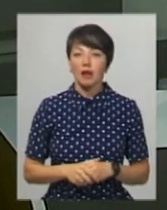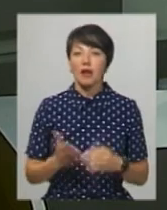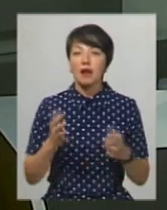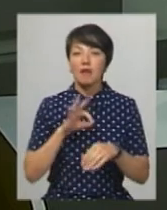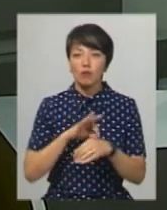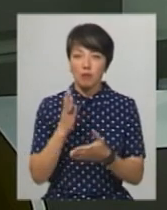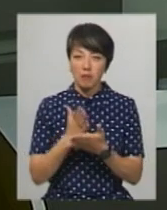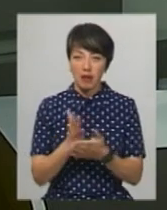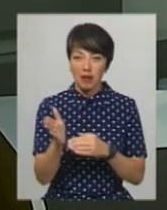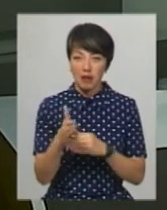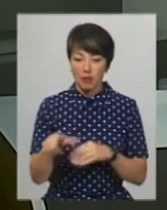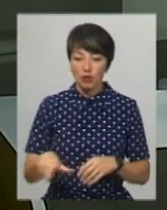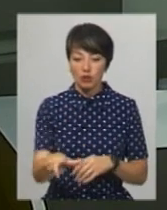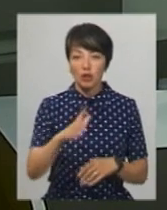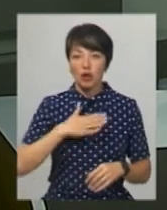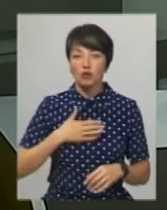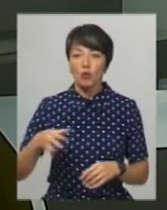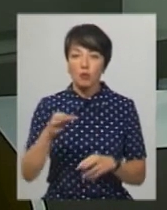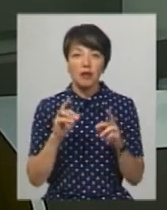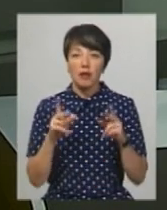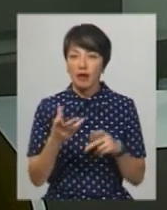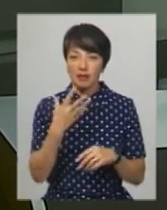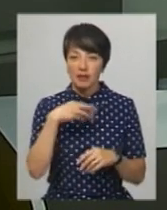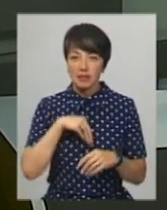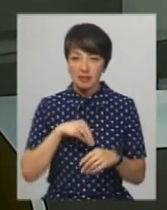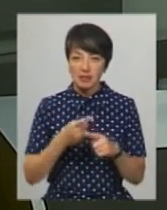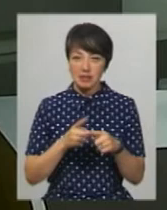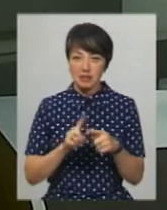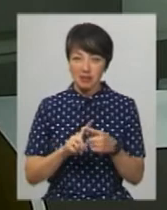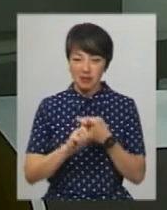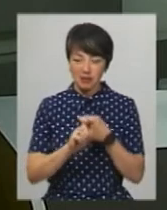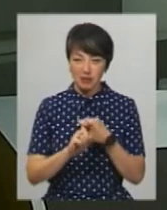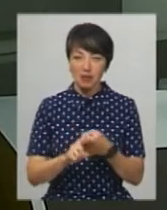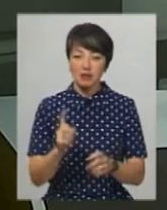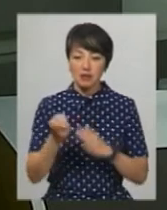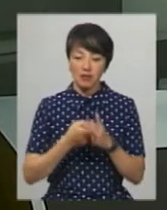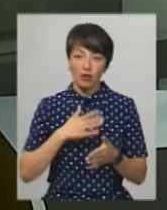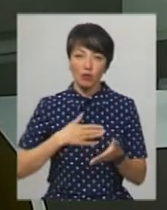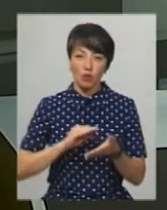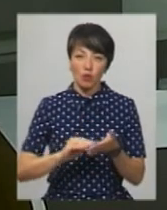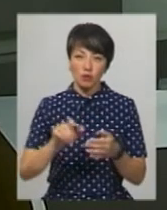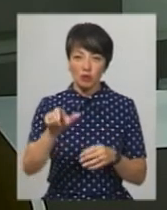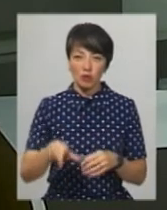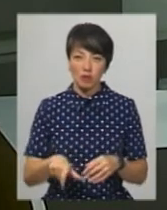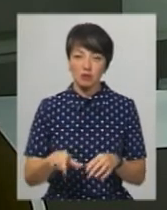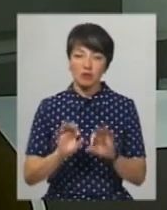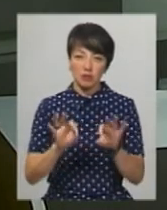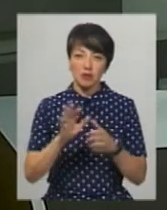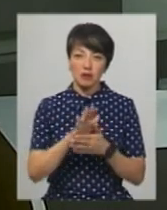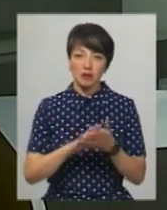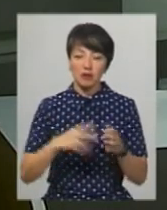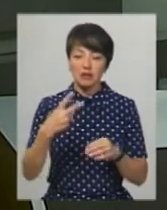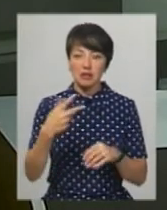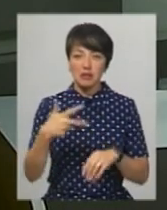недуги хворіє риба у водоймах нашої області та як не з'їсти метрового паразита, дізнавався Богдан Семенюк. Його репортаж ви побачите